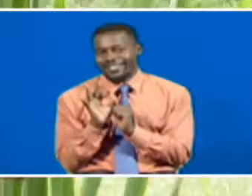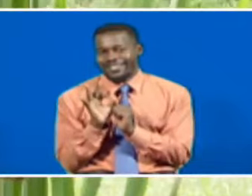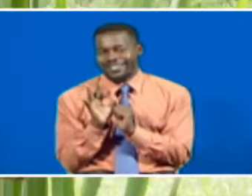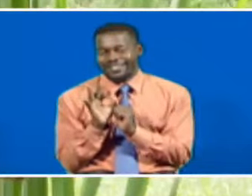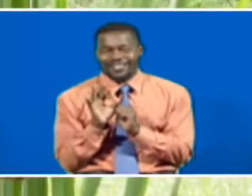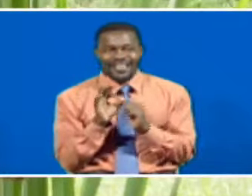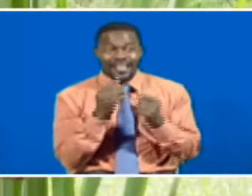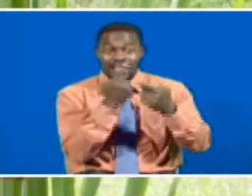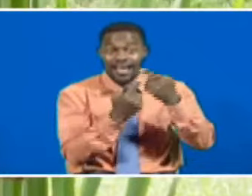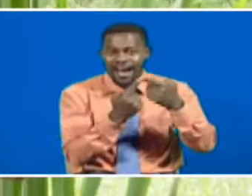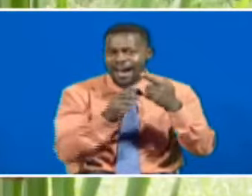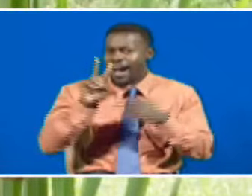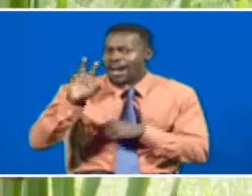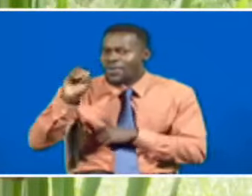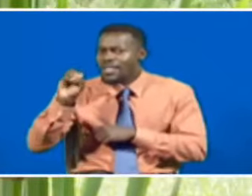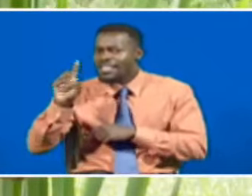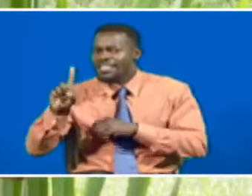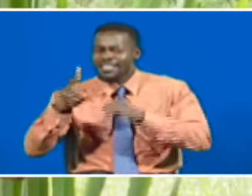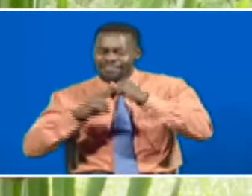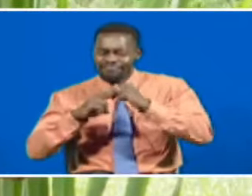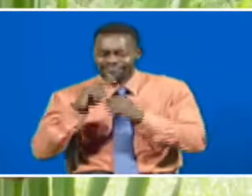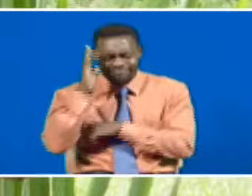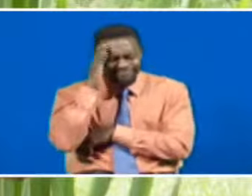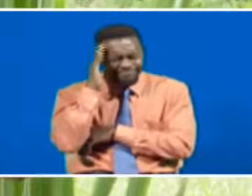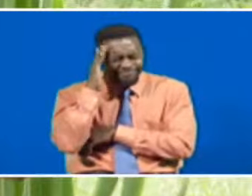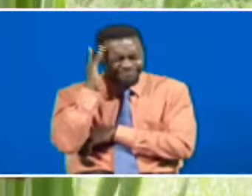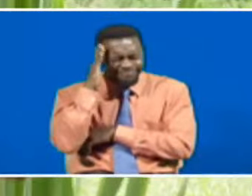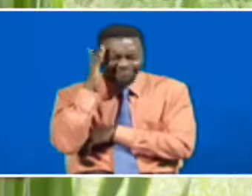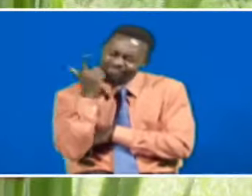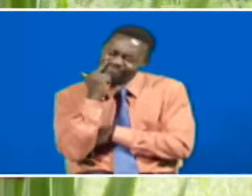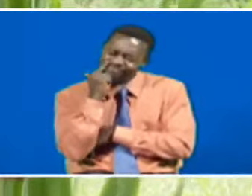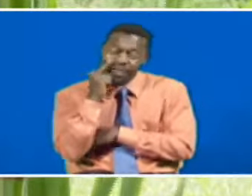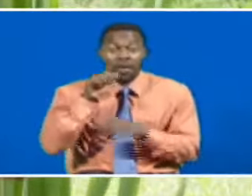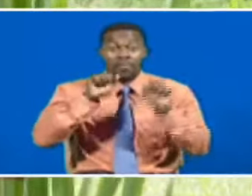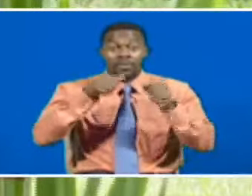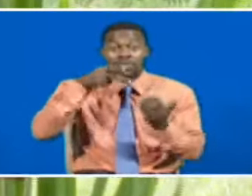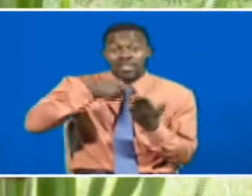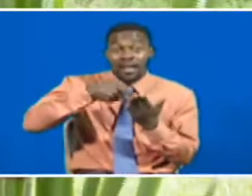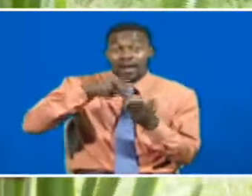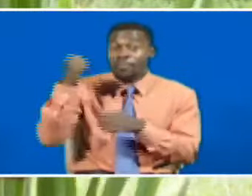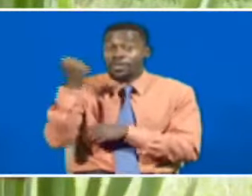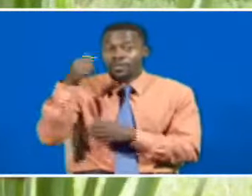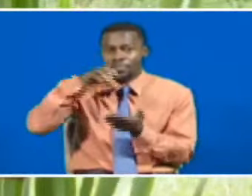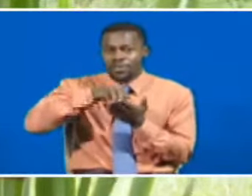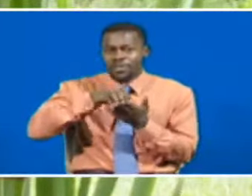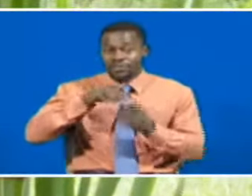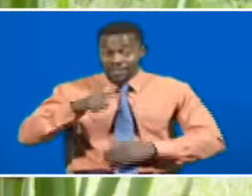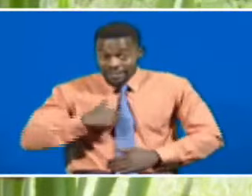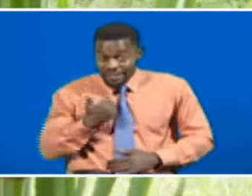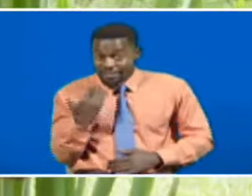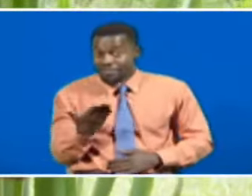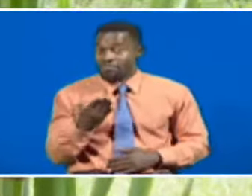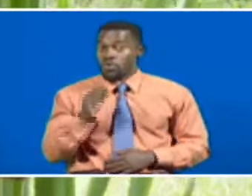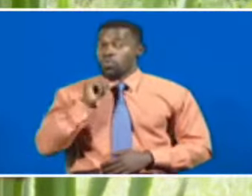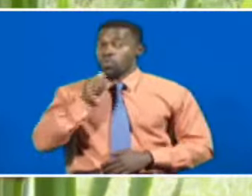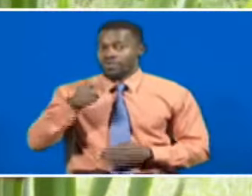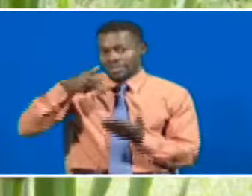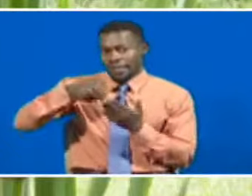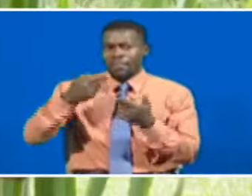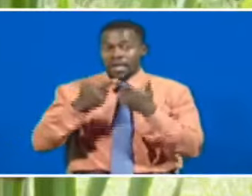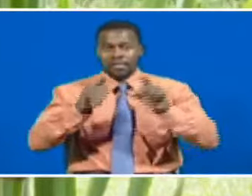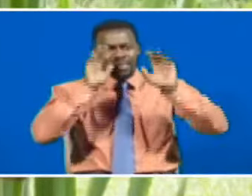2017. Nikawaza nisimame, nisisimame, lakini sikusimama, but nilikuwa katika sana campaigns za